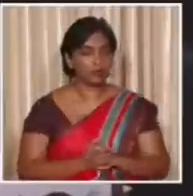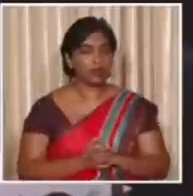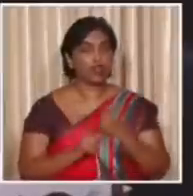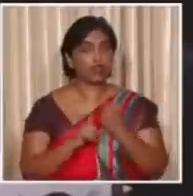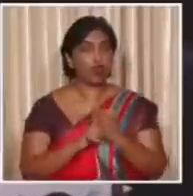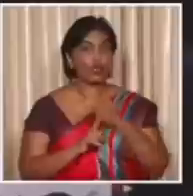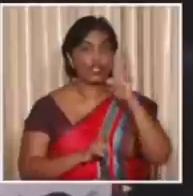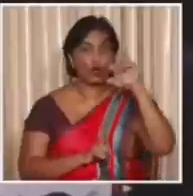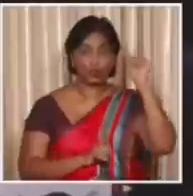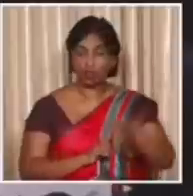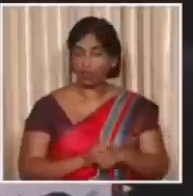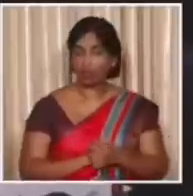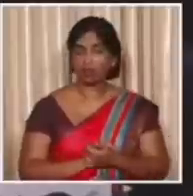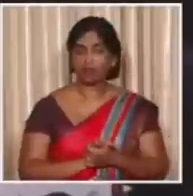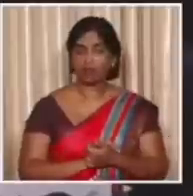කෝටි 90000ක්